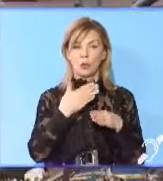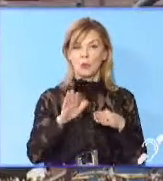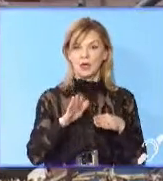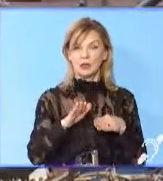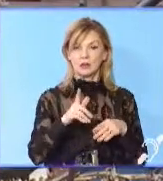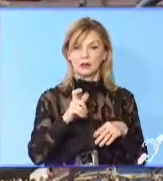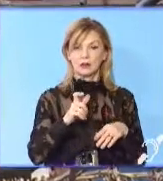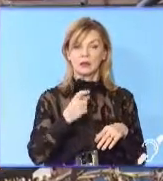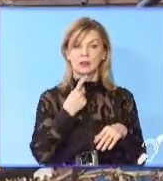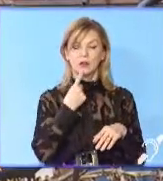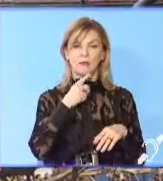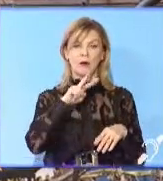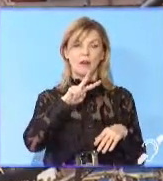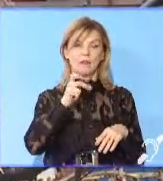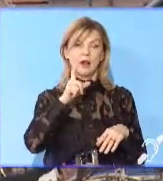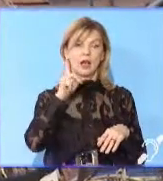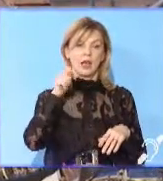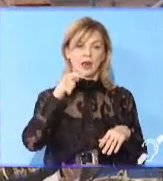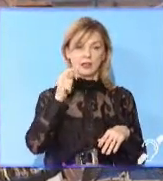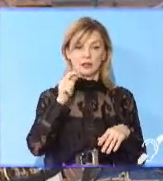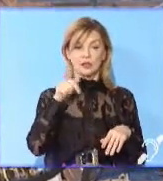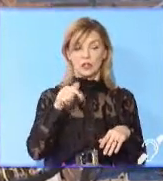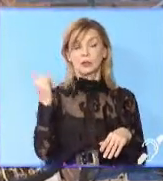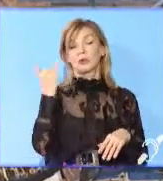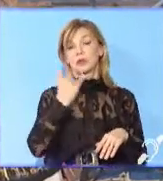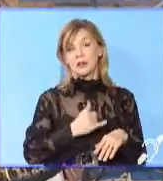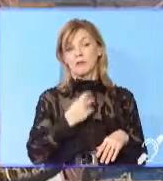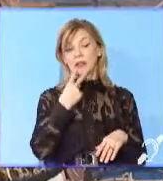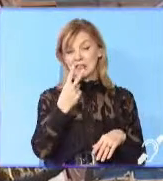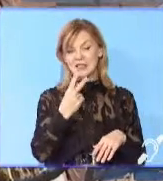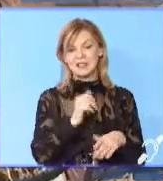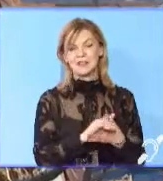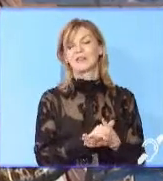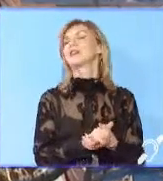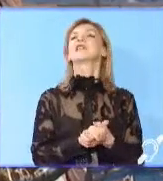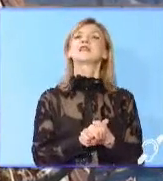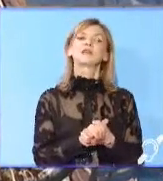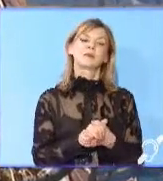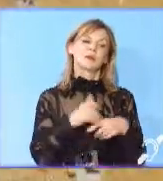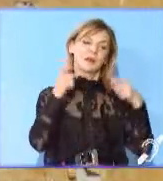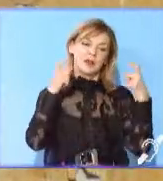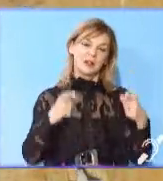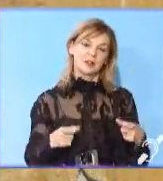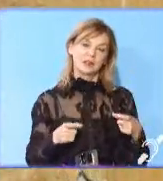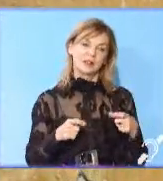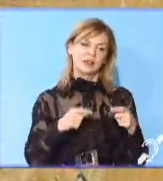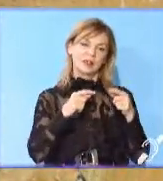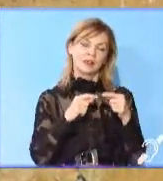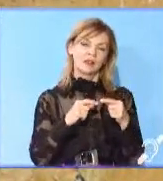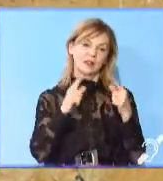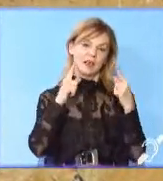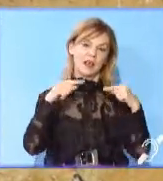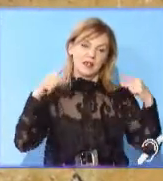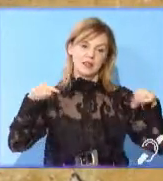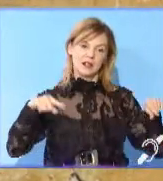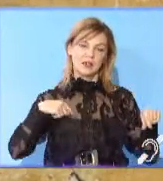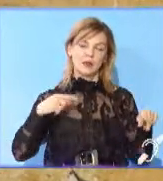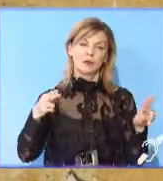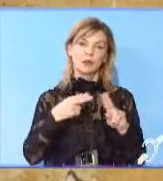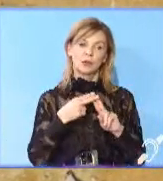Valent. Și atunci ați venit să vedeți... Și atunci să vedem, să le revăd. Castelele eu le